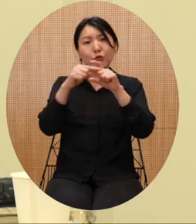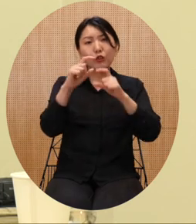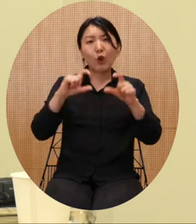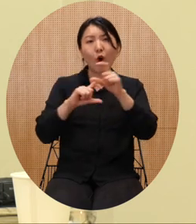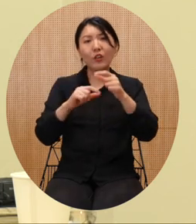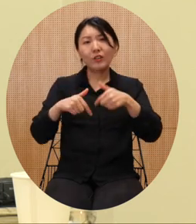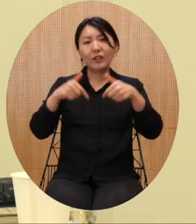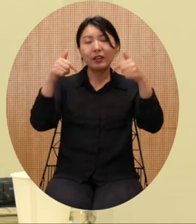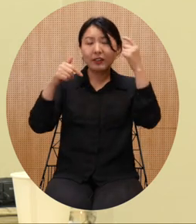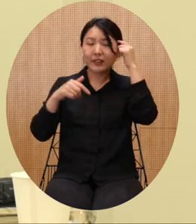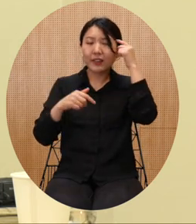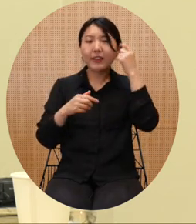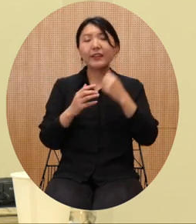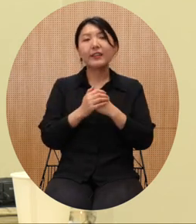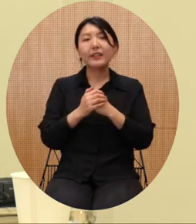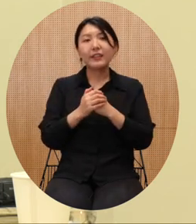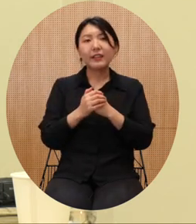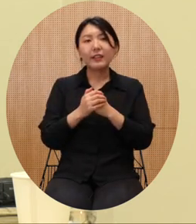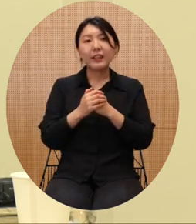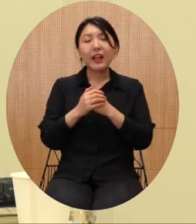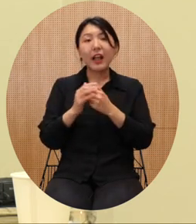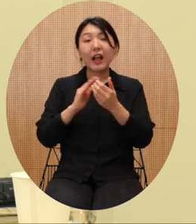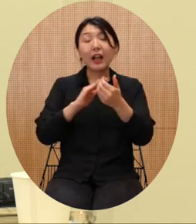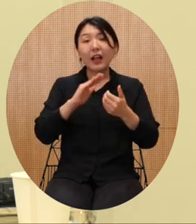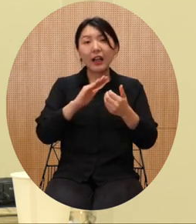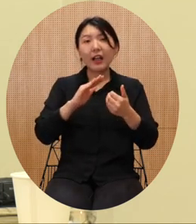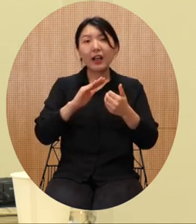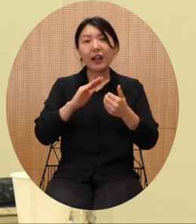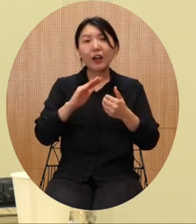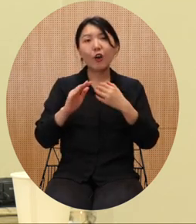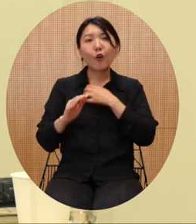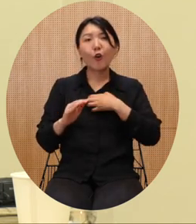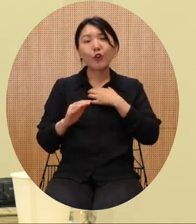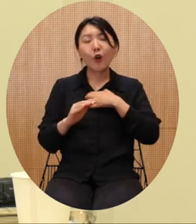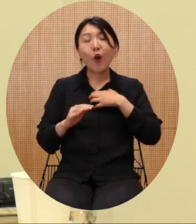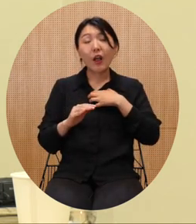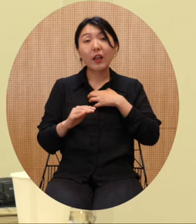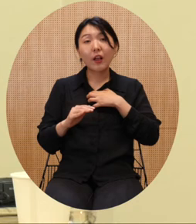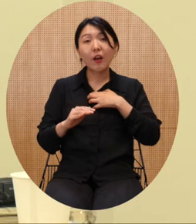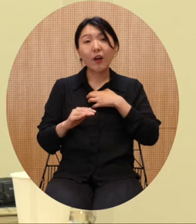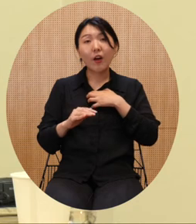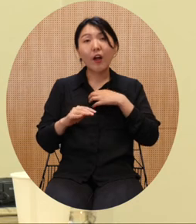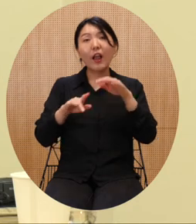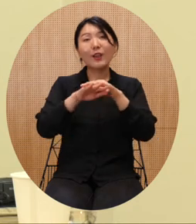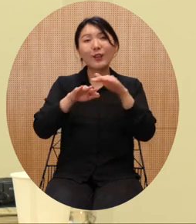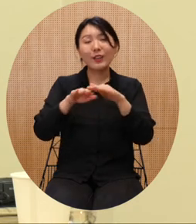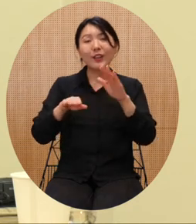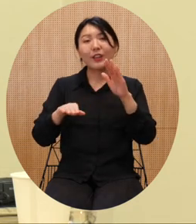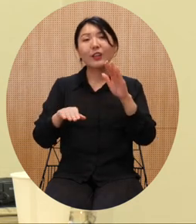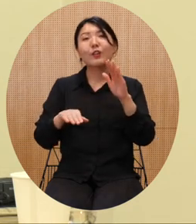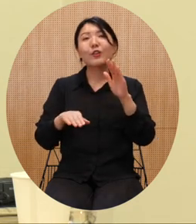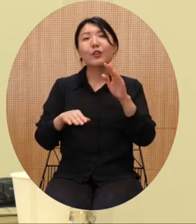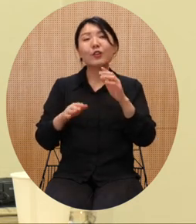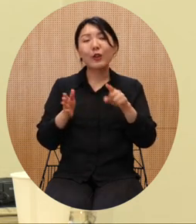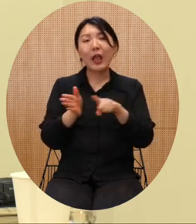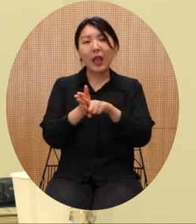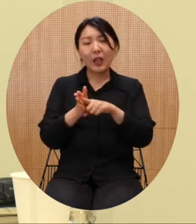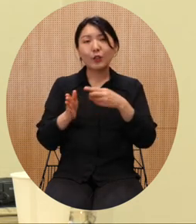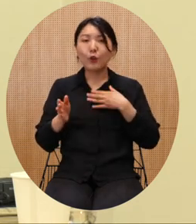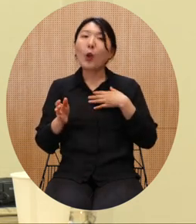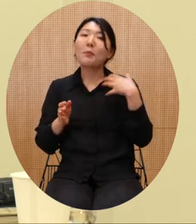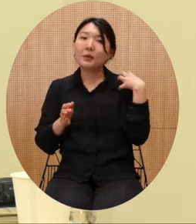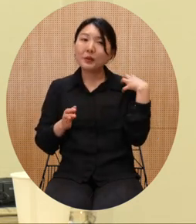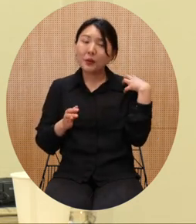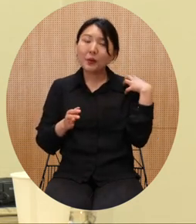예상합니다. 아까 김윤선님이 걱정하신 것이 해소될 수 있도록 실무 담당자 앞서 시행형